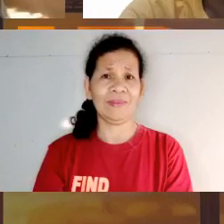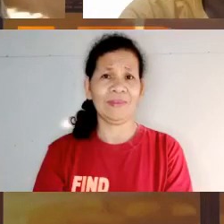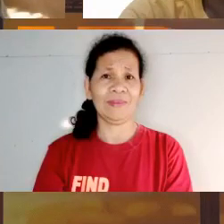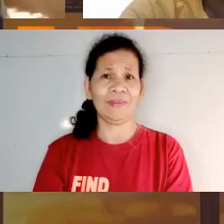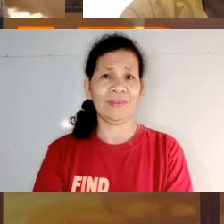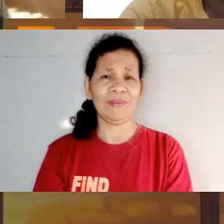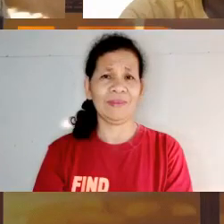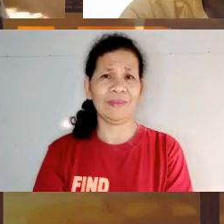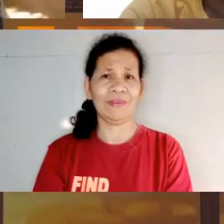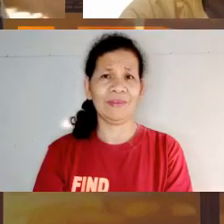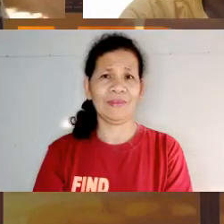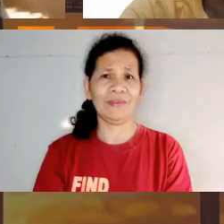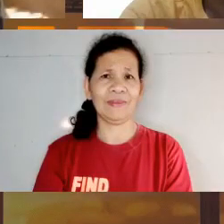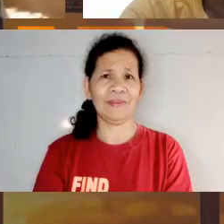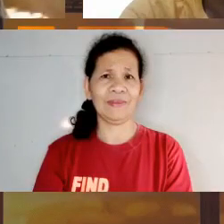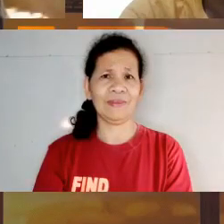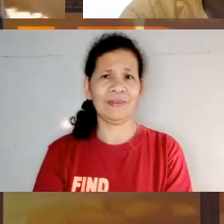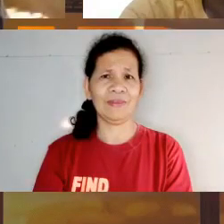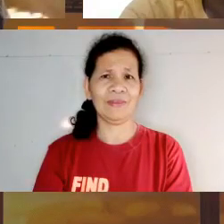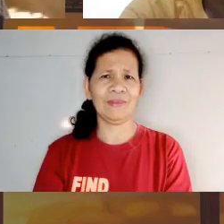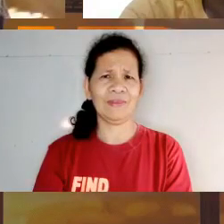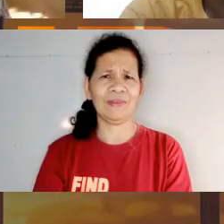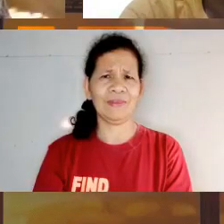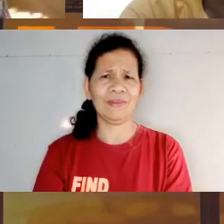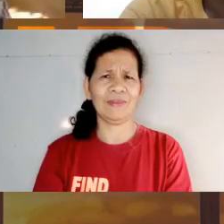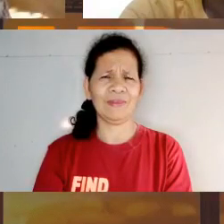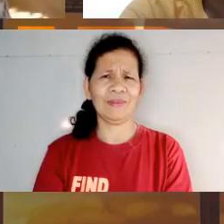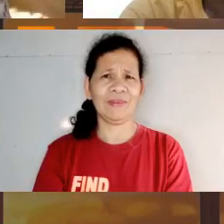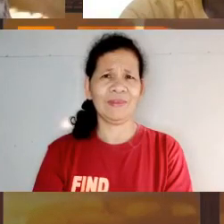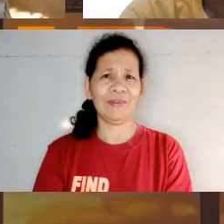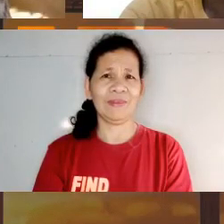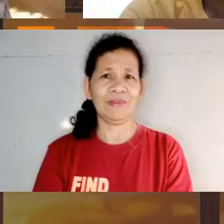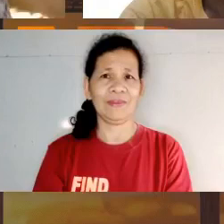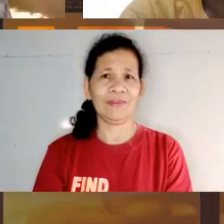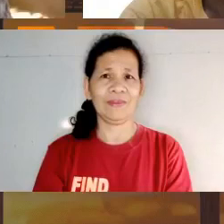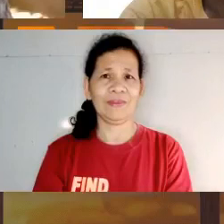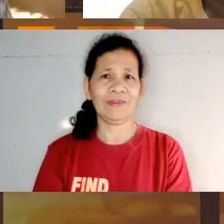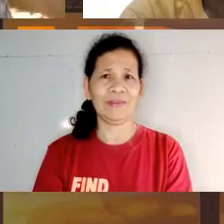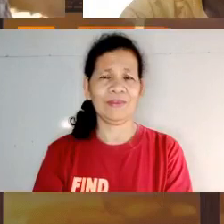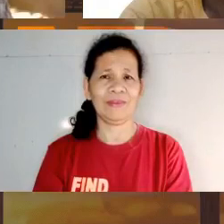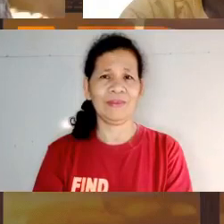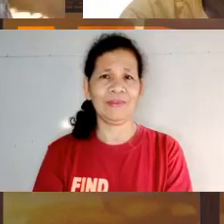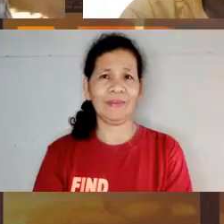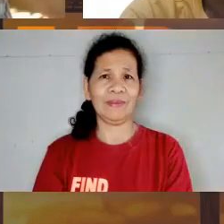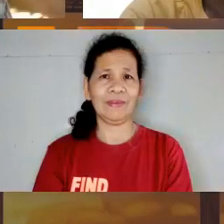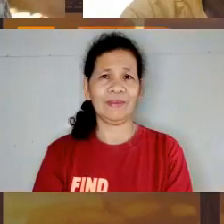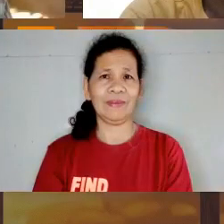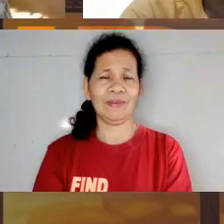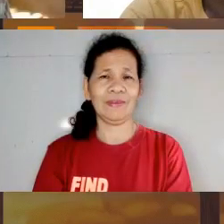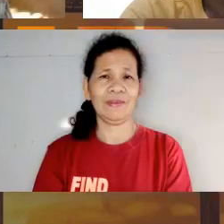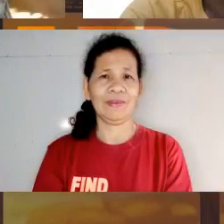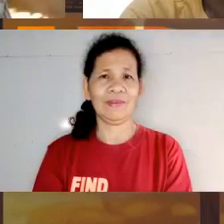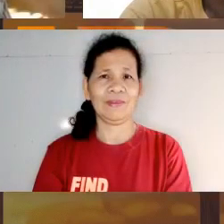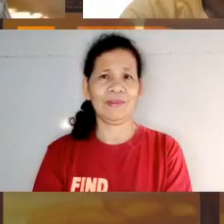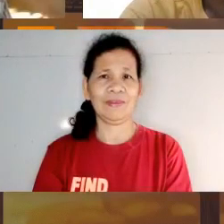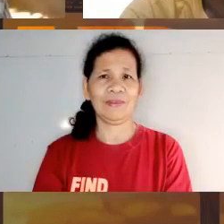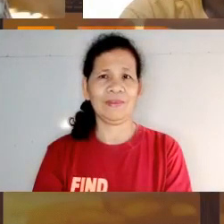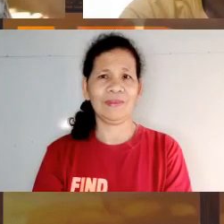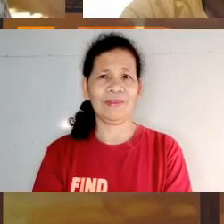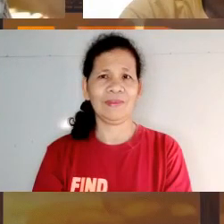Meron po diyang private chat. Okay. Try this.